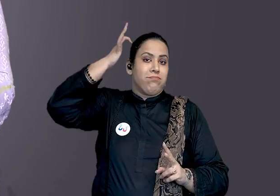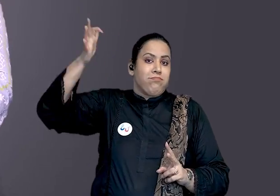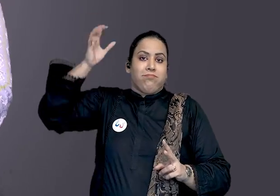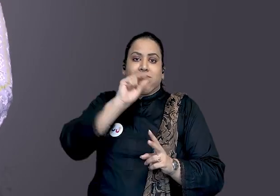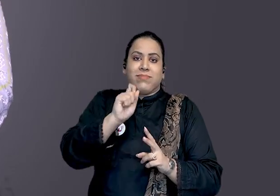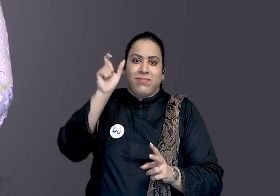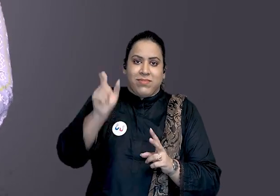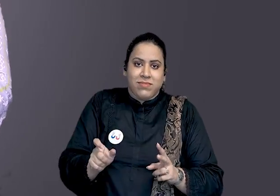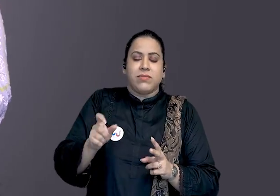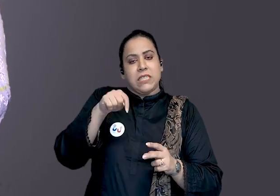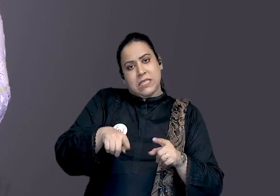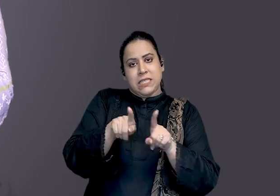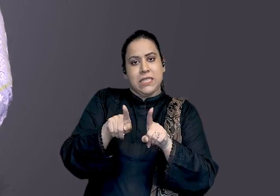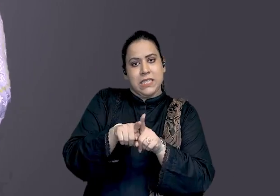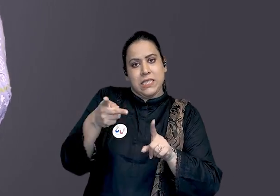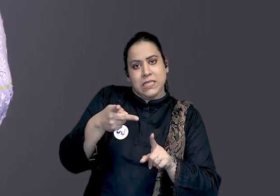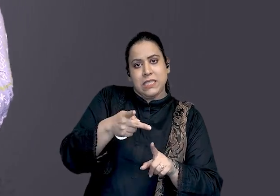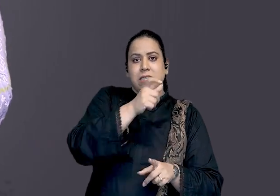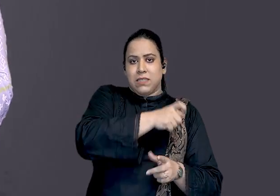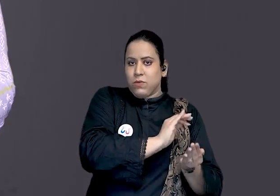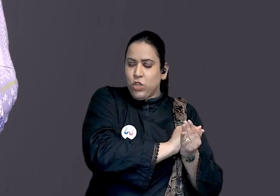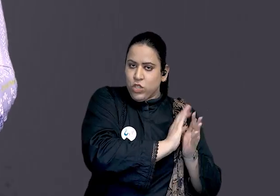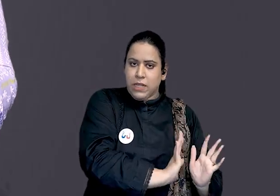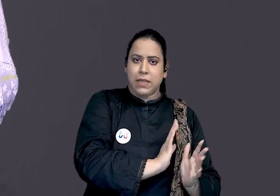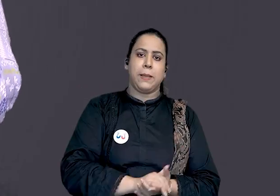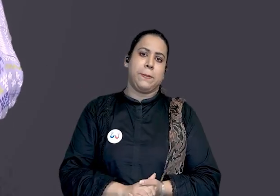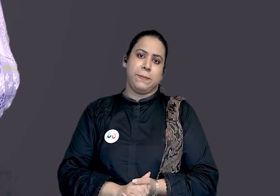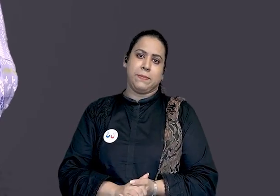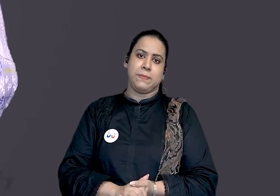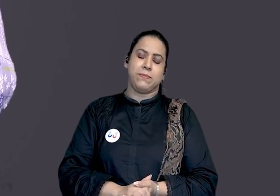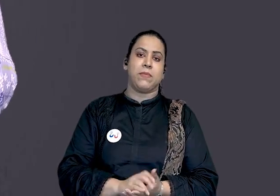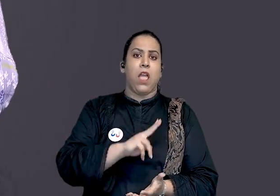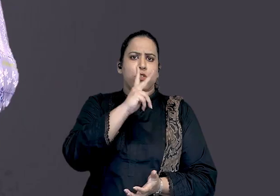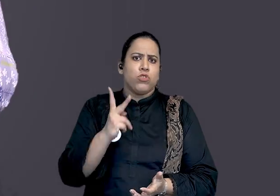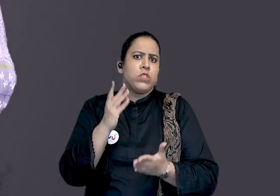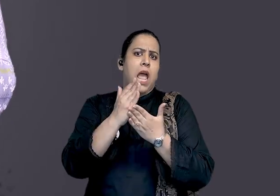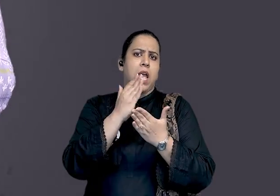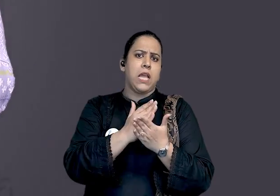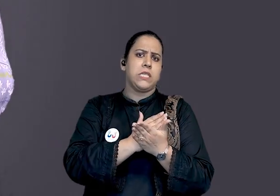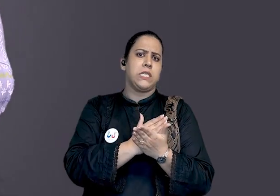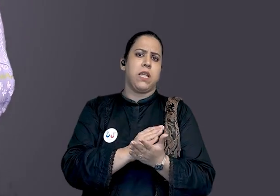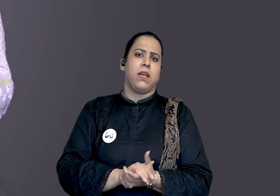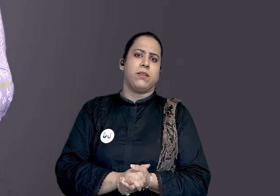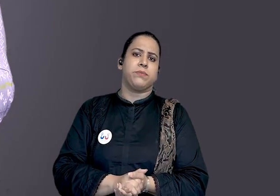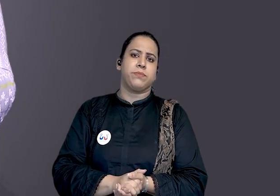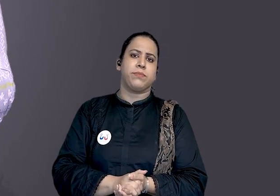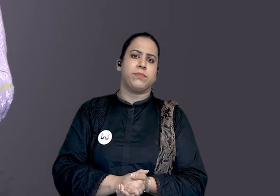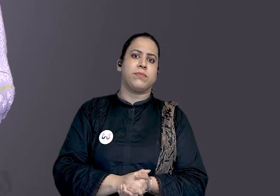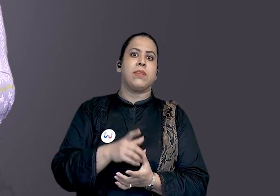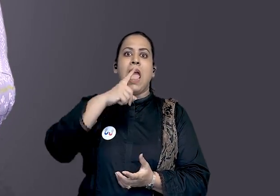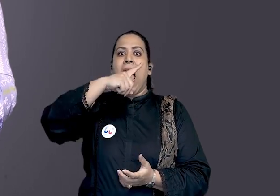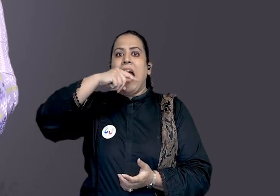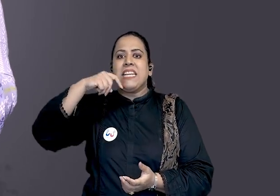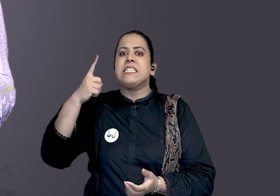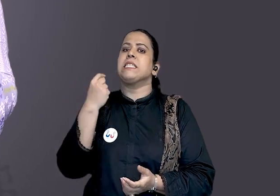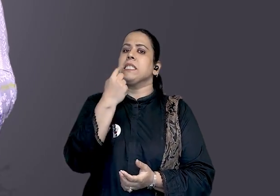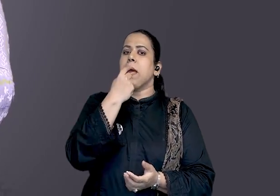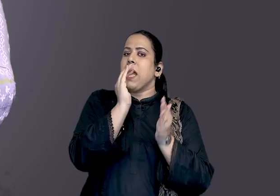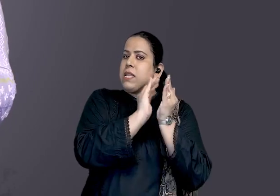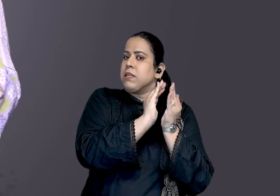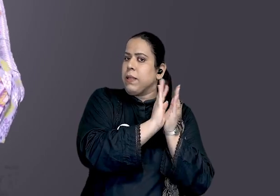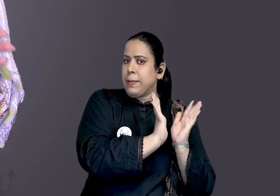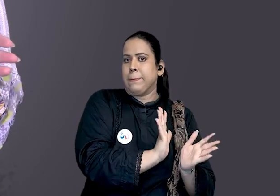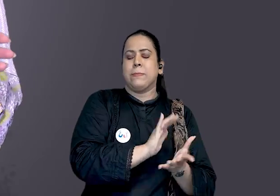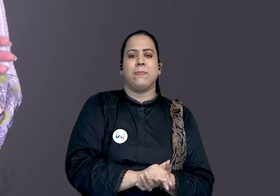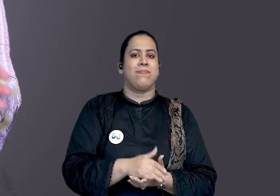جو ریکارڈ ہے اس میں زیادہ تر آپ کو جو انگریز دور کی ڈفرینٹ ریزیڈنسیز تھیں